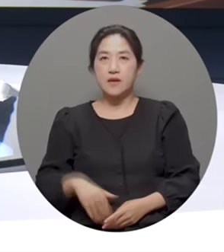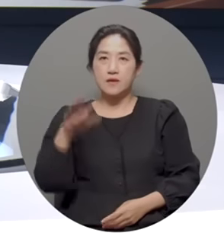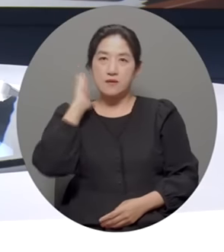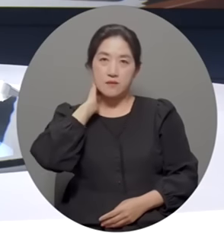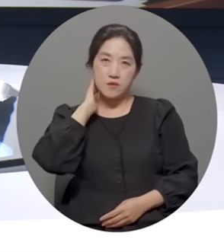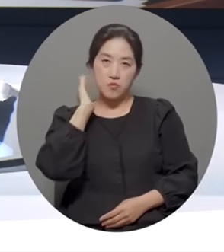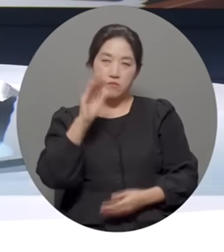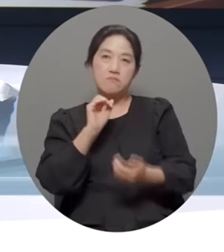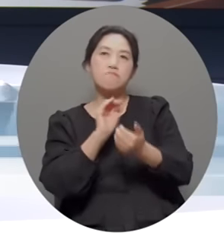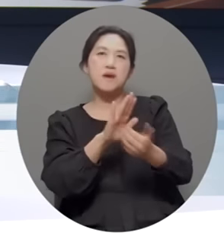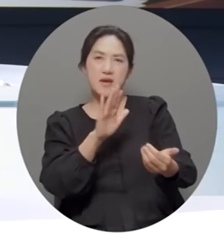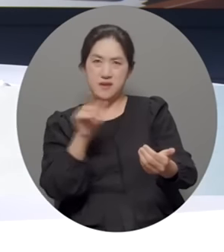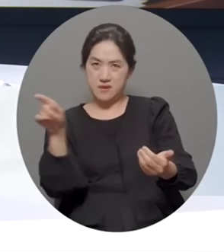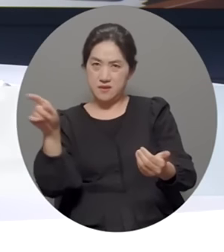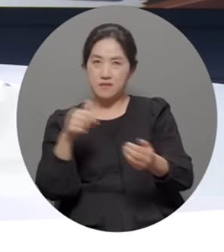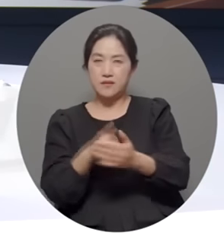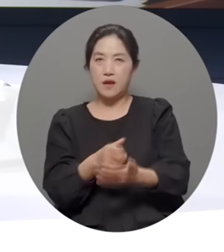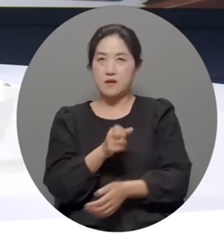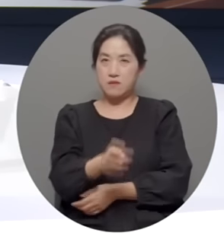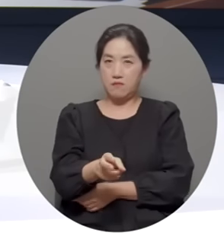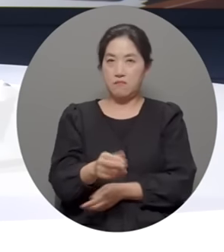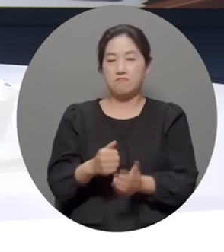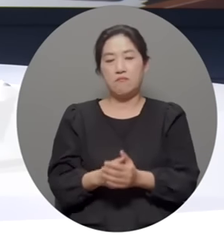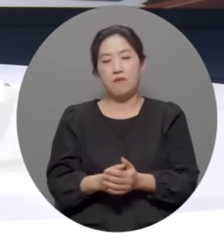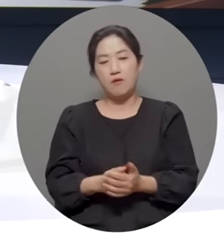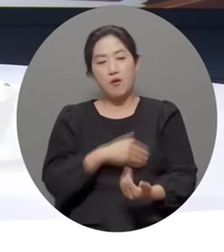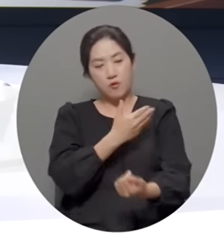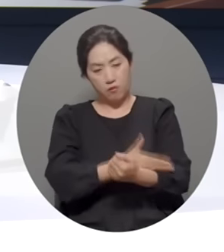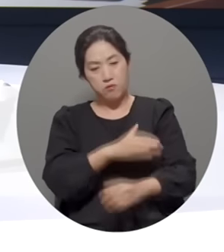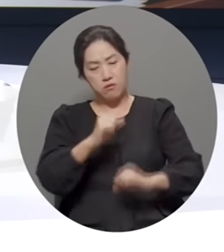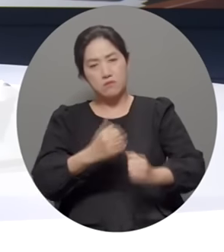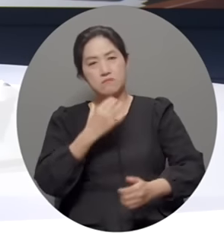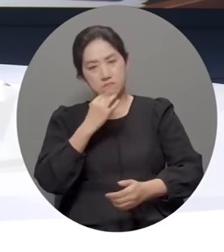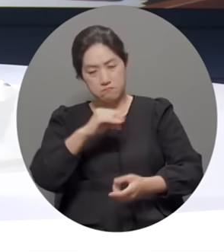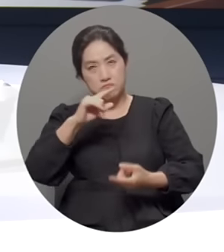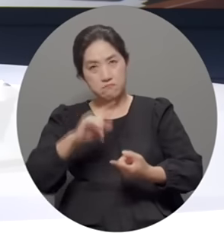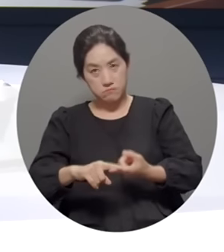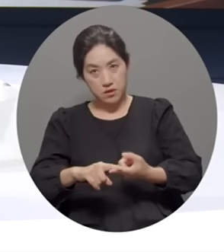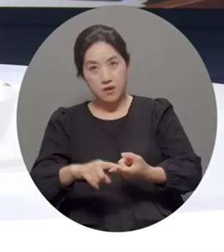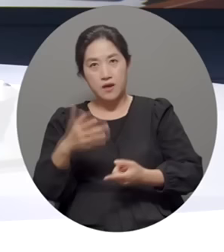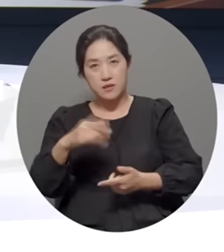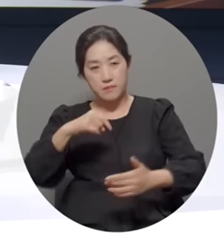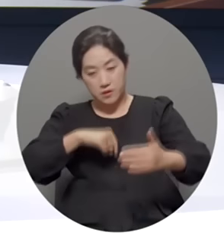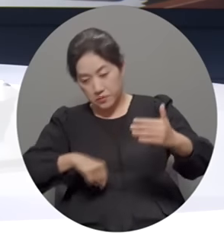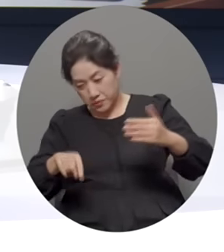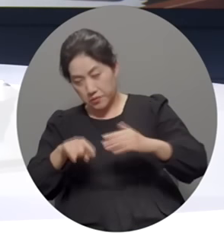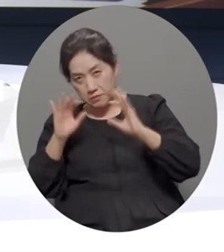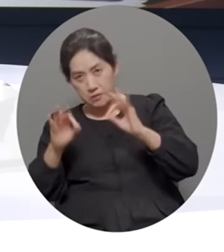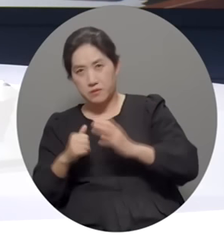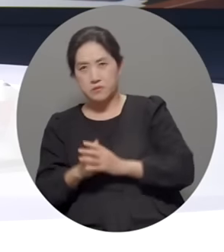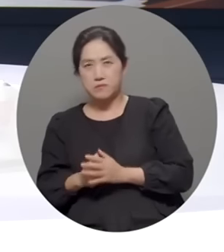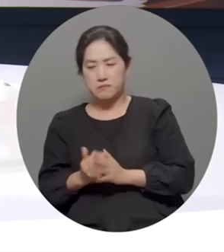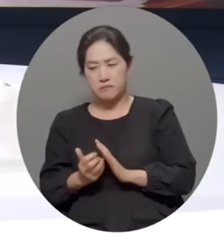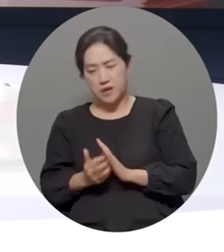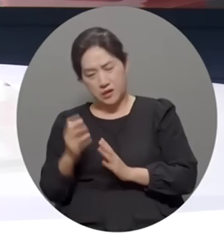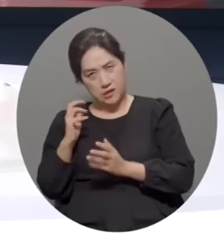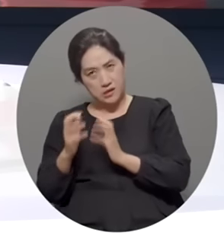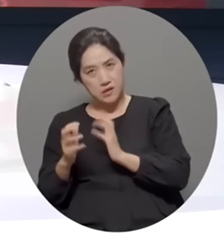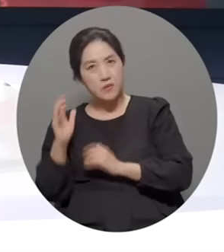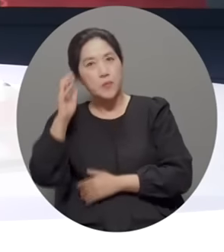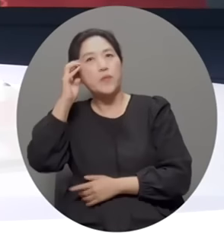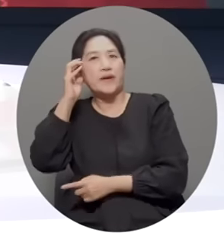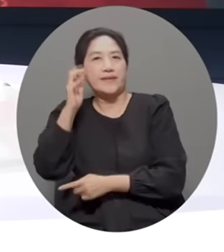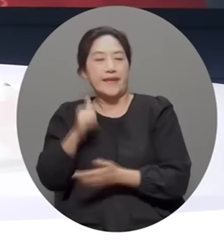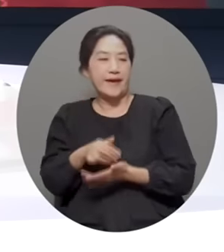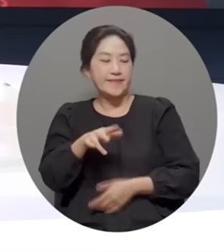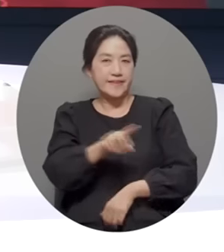대통령의 거부권 행사에 대해 여당은 정당한 권리 행사라는 입장입니다만 속내는 복잡해 보입니다. 최상병 특검법에